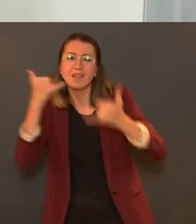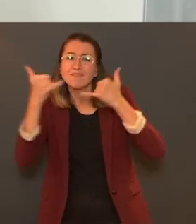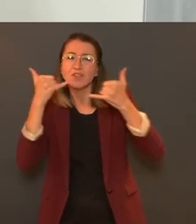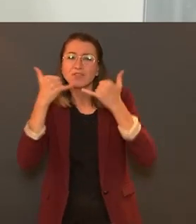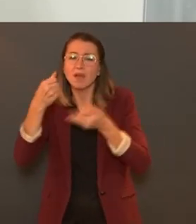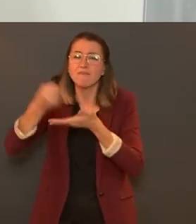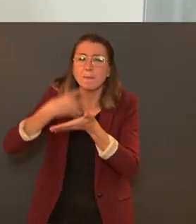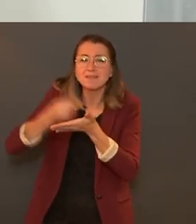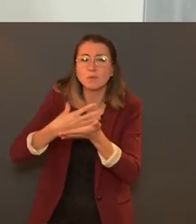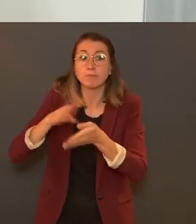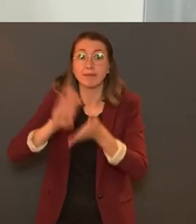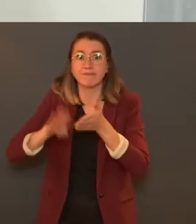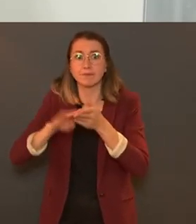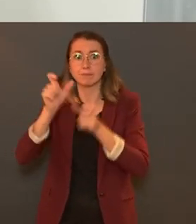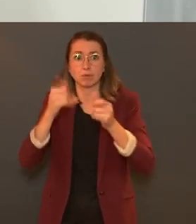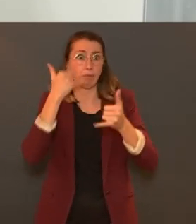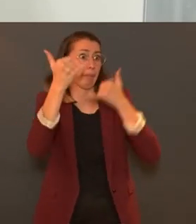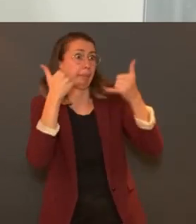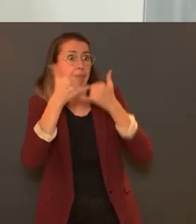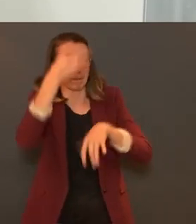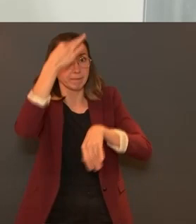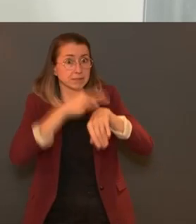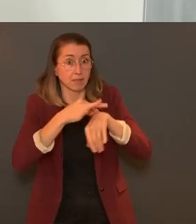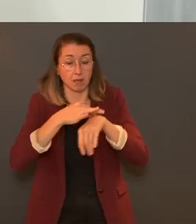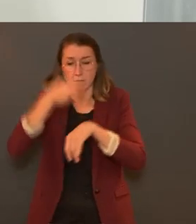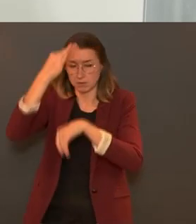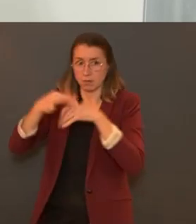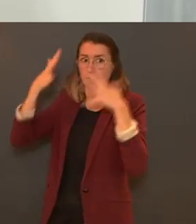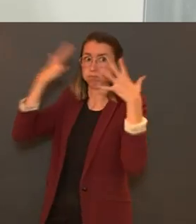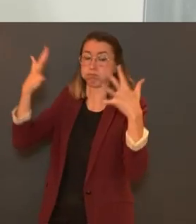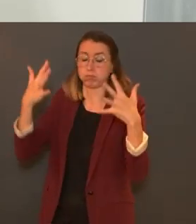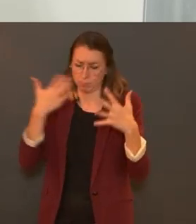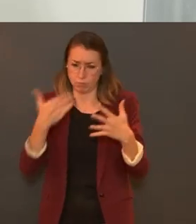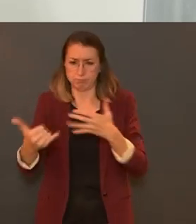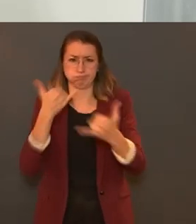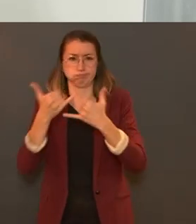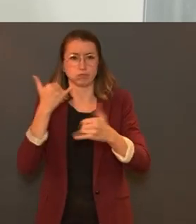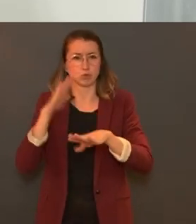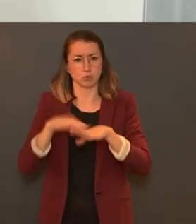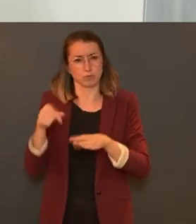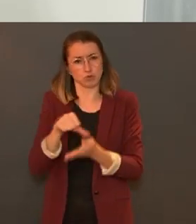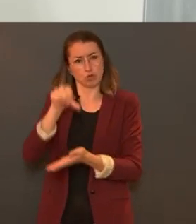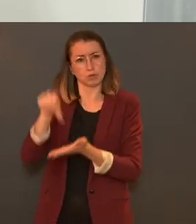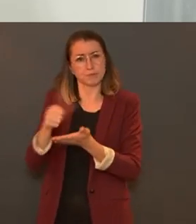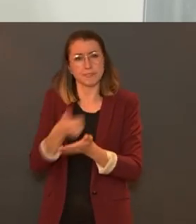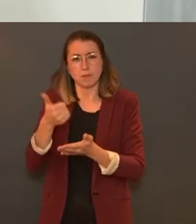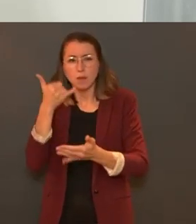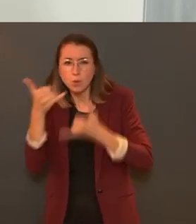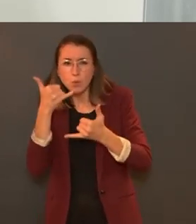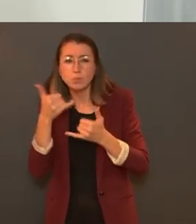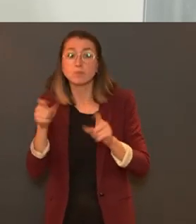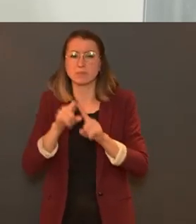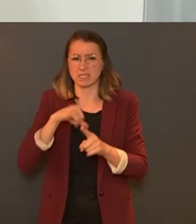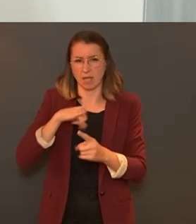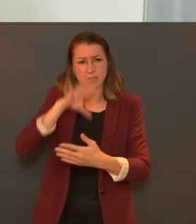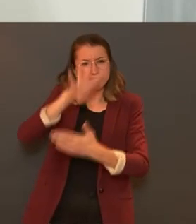et soulager les médecins généralistes. La mise en place d'une plateforme de rendez-vous pour dispatcher les demandes à travers les